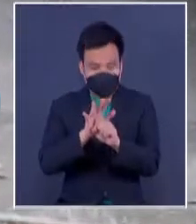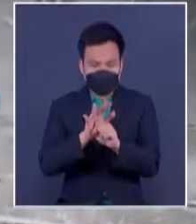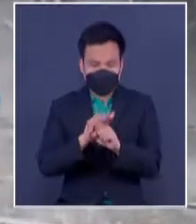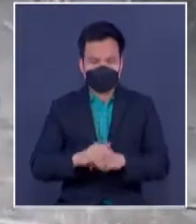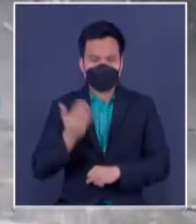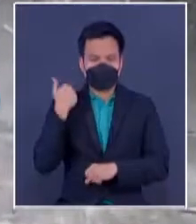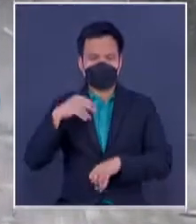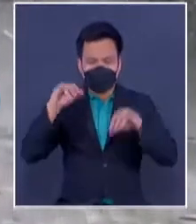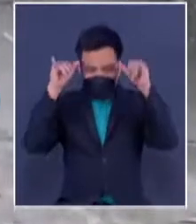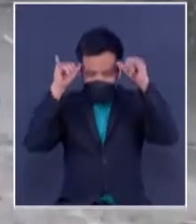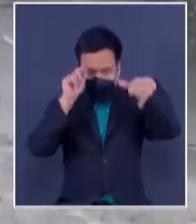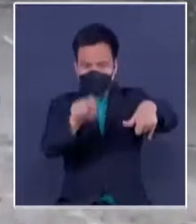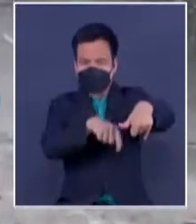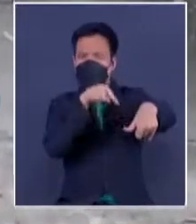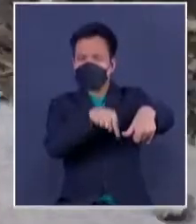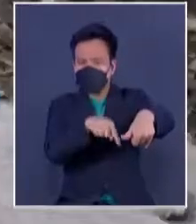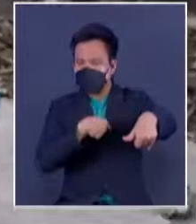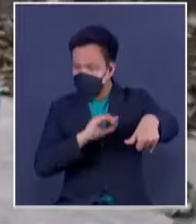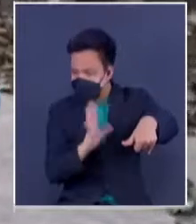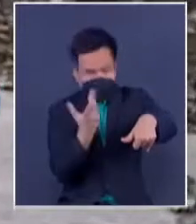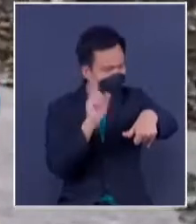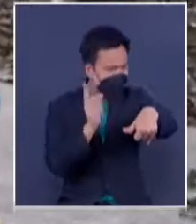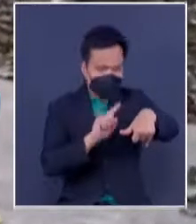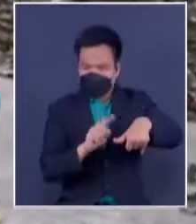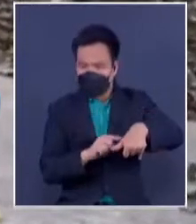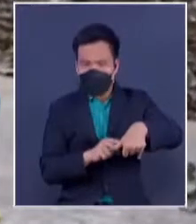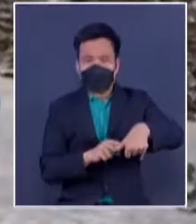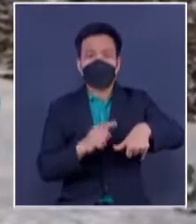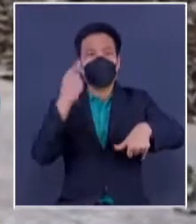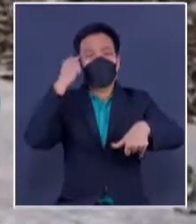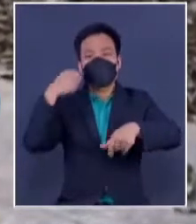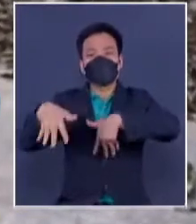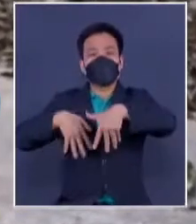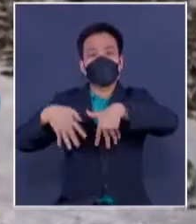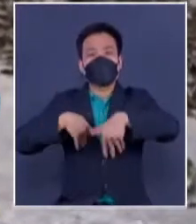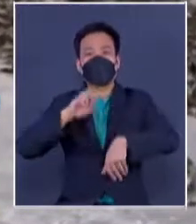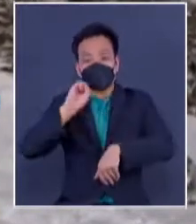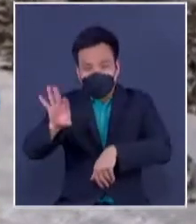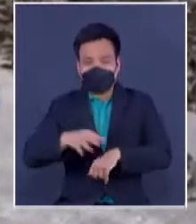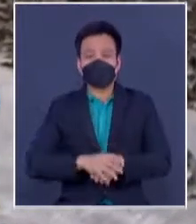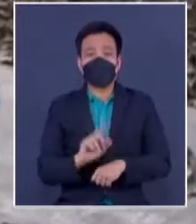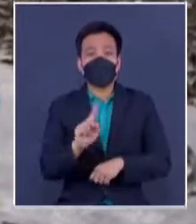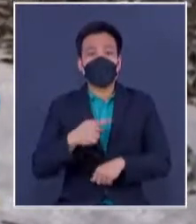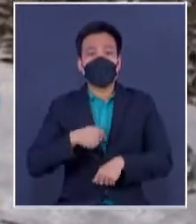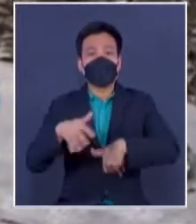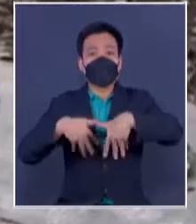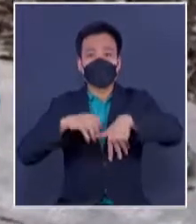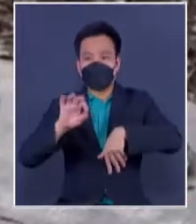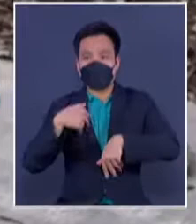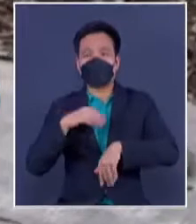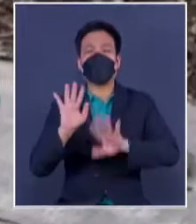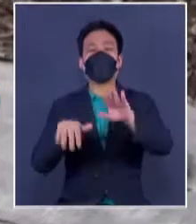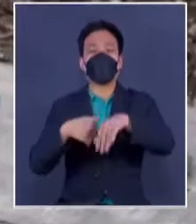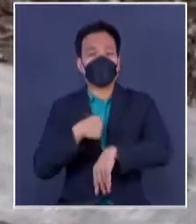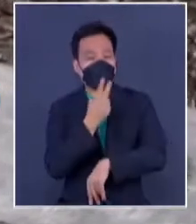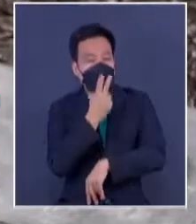ผูกอยู่ตรงนี้นี่นาแล้วไปไหนหาไม่เจอชาวบ้านก็เลยช่วยกันบอกว่ามีเจ้าของอีกคน มีเจ้าของอีกคนด้วยนะพ